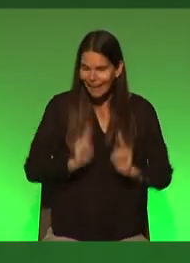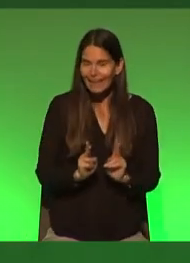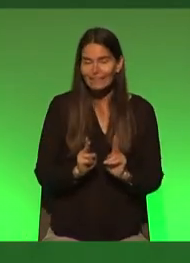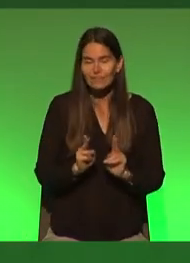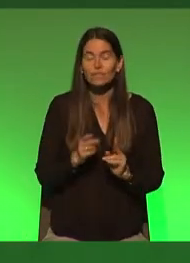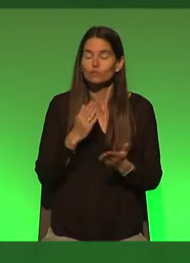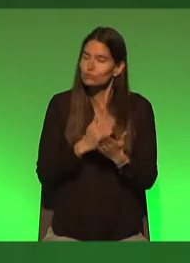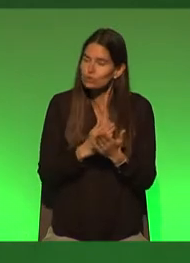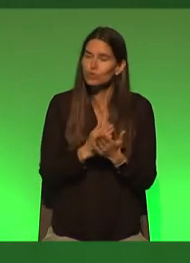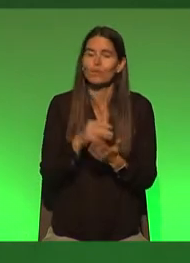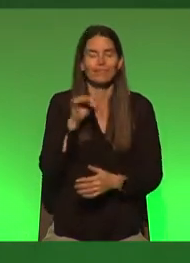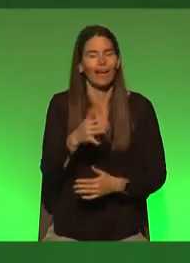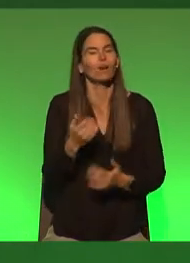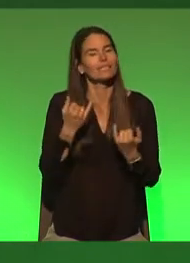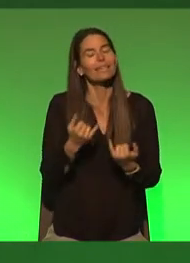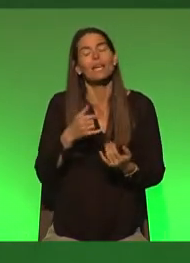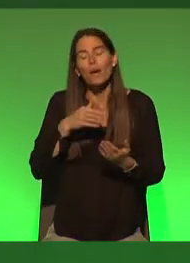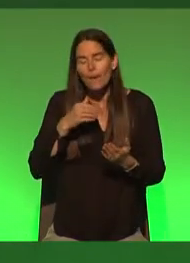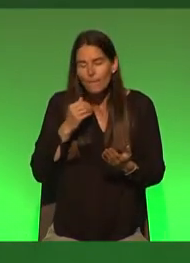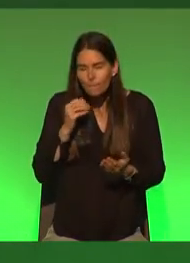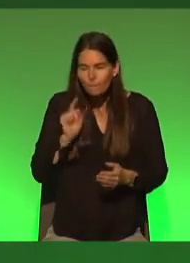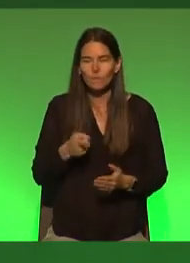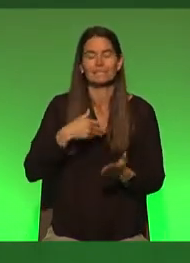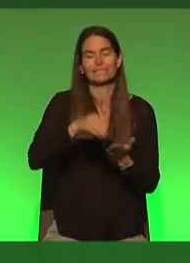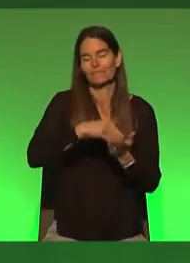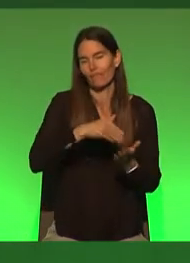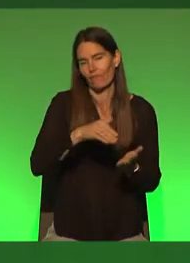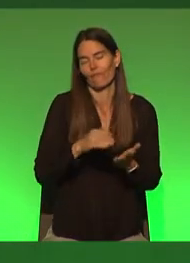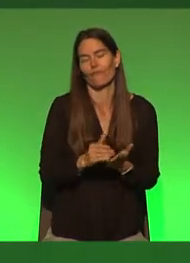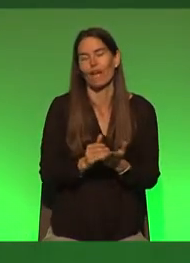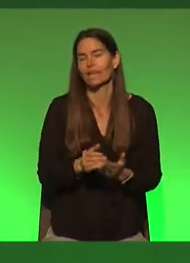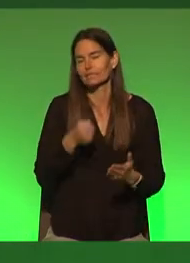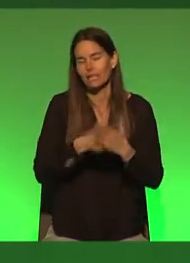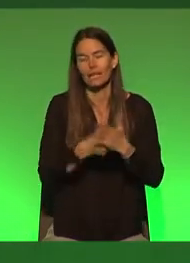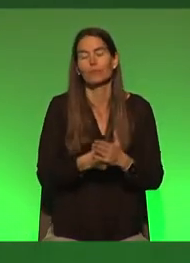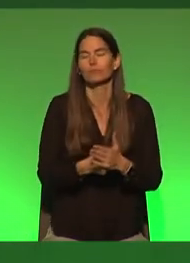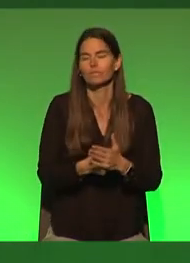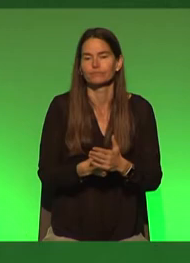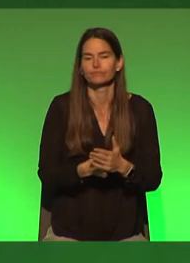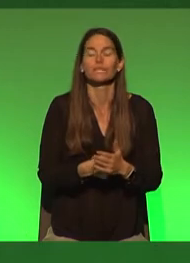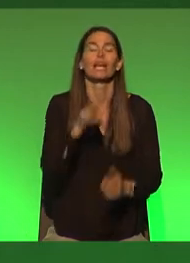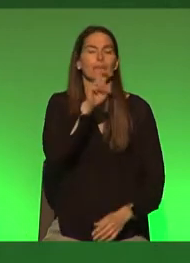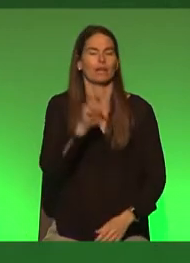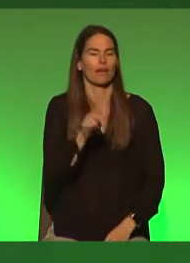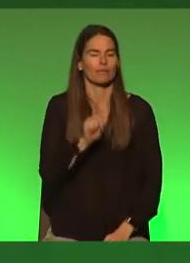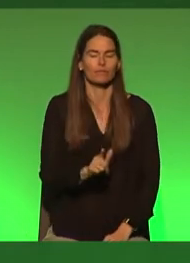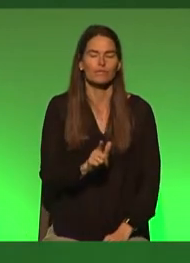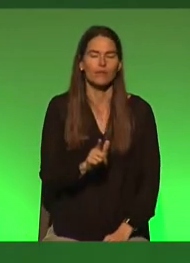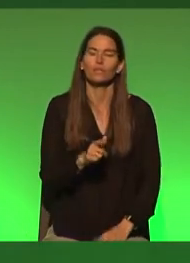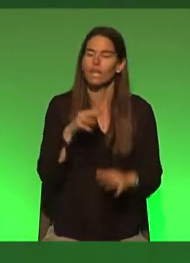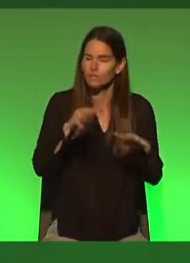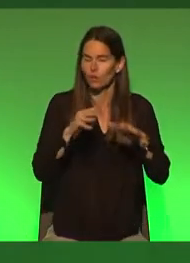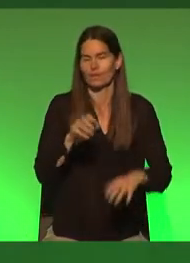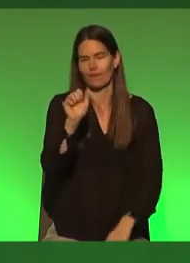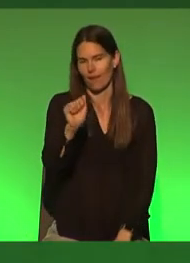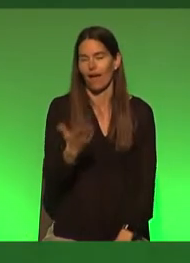für längst erkämpfte Rechte wieder auf die Straße und ins Netz müssen, Stichwort Paragraph 219a. Eine Zeit, in der eine